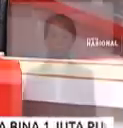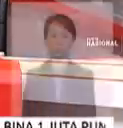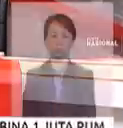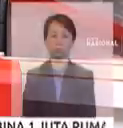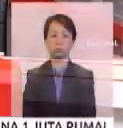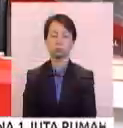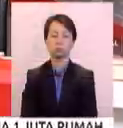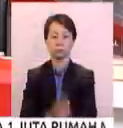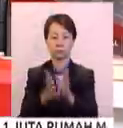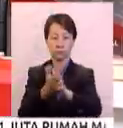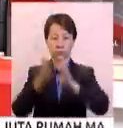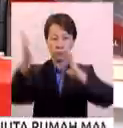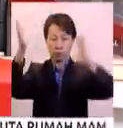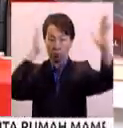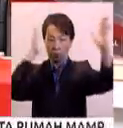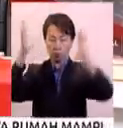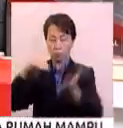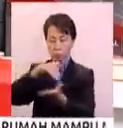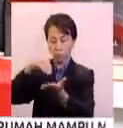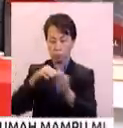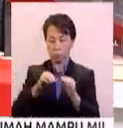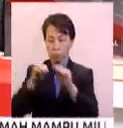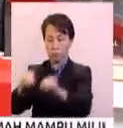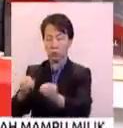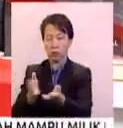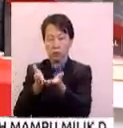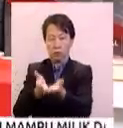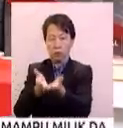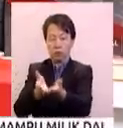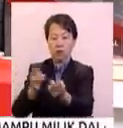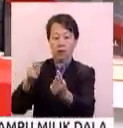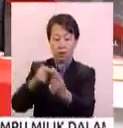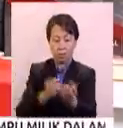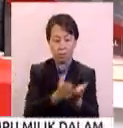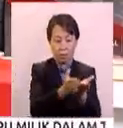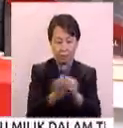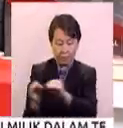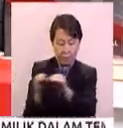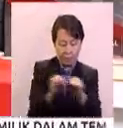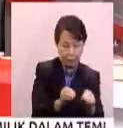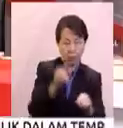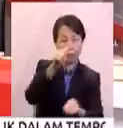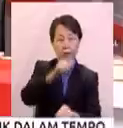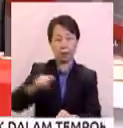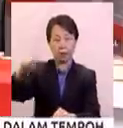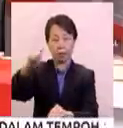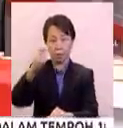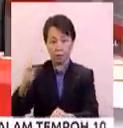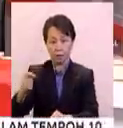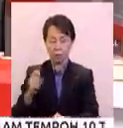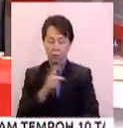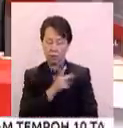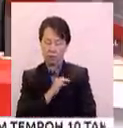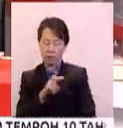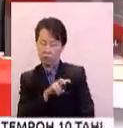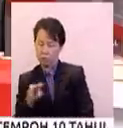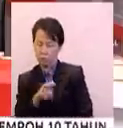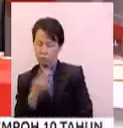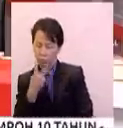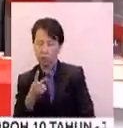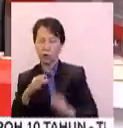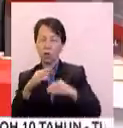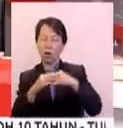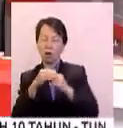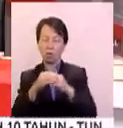Dalam usaha menjadikan Malaysia sebagai hub pemindahan kapal ke kapal di Asia Tenggara, Kementerian Pengangkutan sedang meneliti untuk melonggarkan